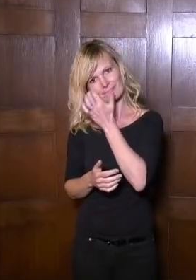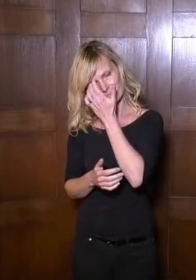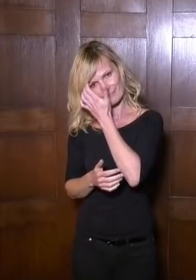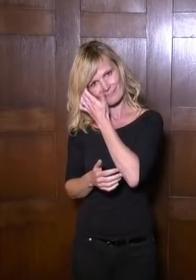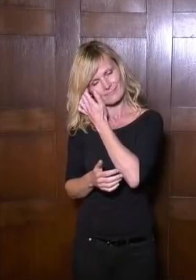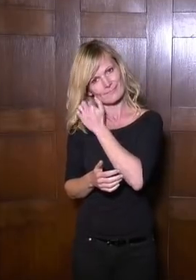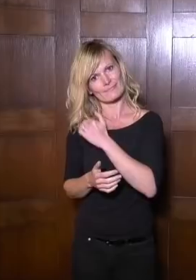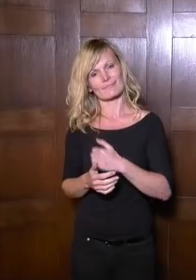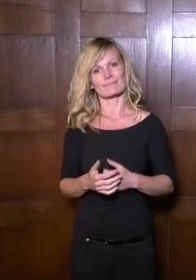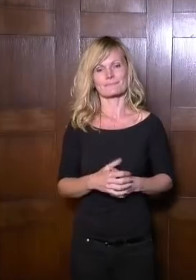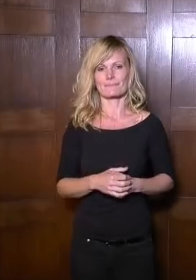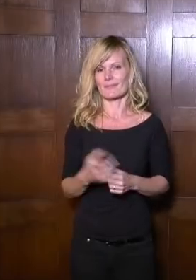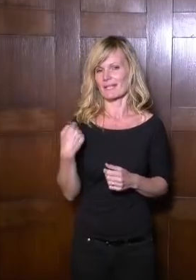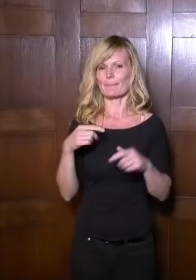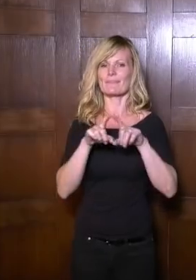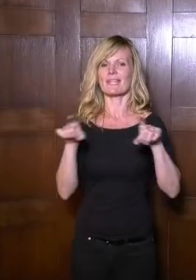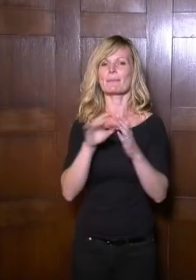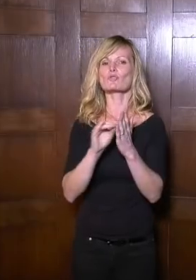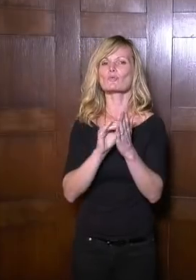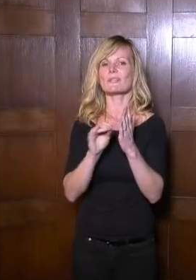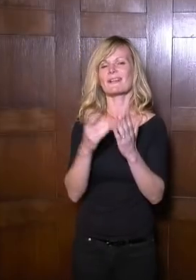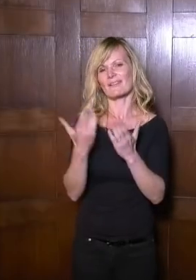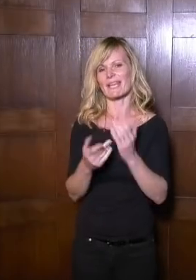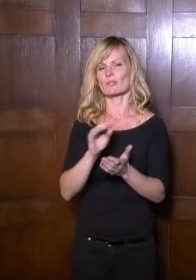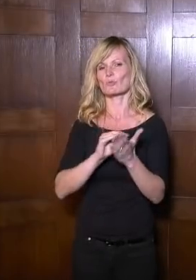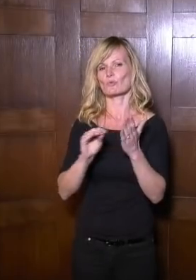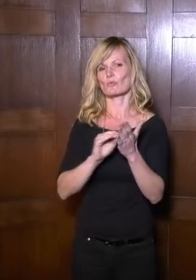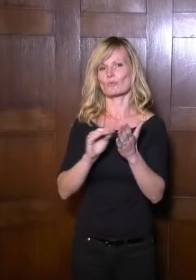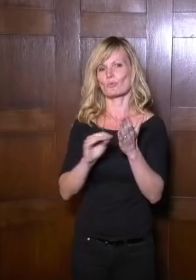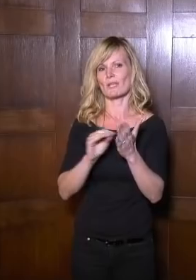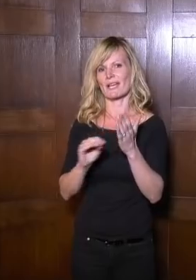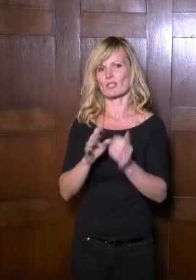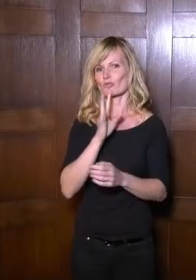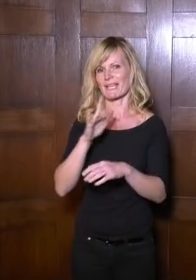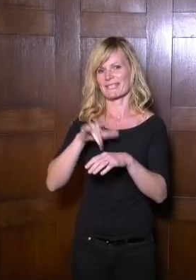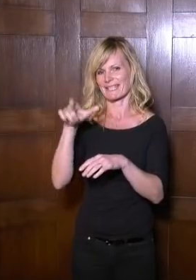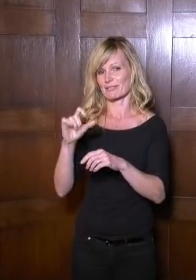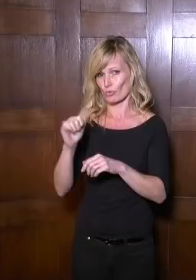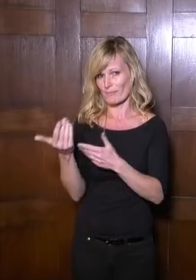Bleiben wir mal bei, weil wir gerade bei Schule waren, vielleicht die Schülersprecherin jetzt gerade noch. Gut, also ich hätte